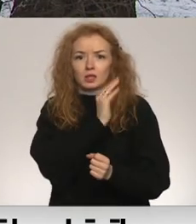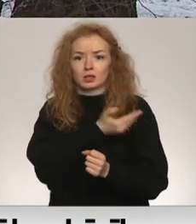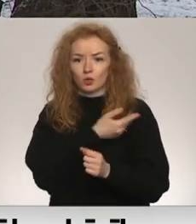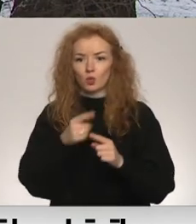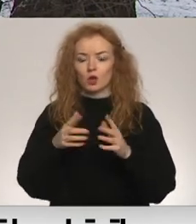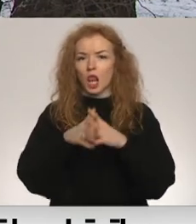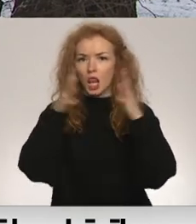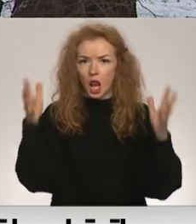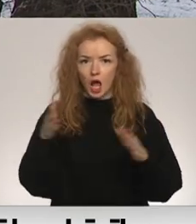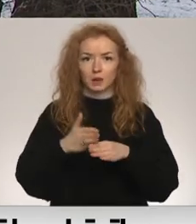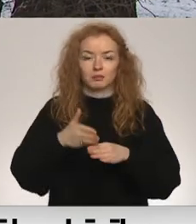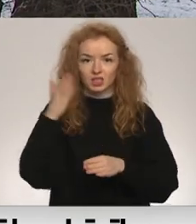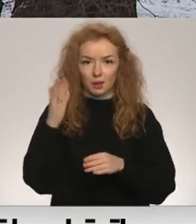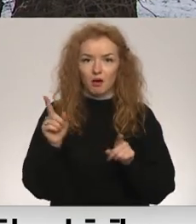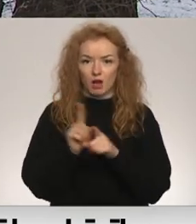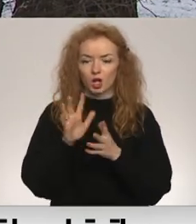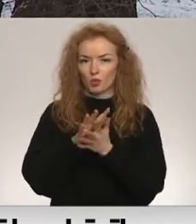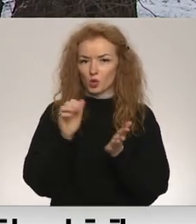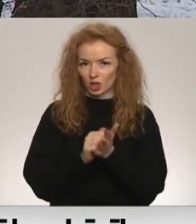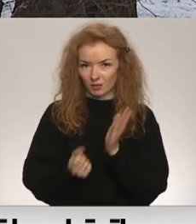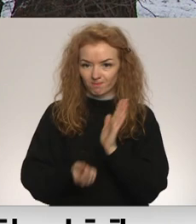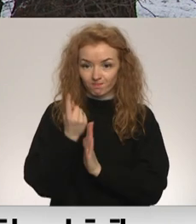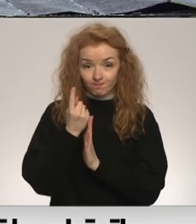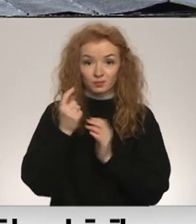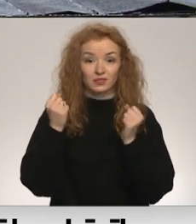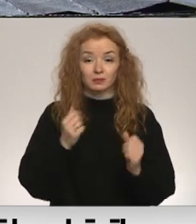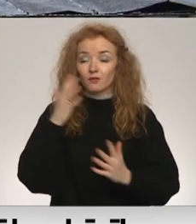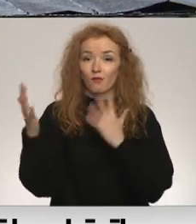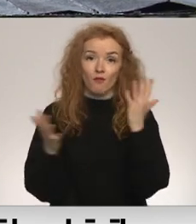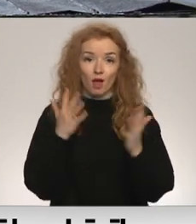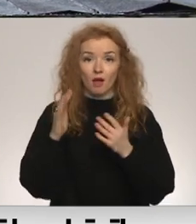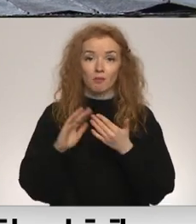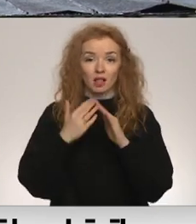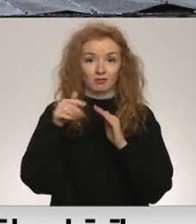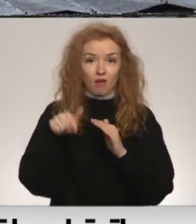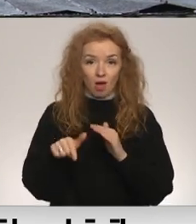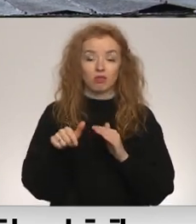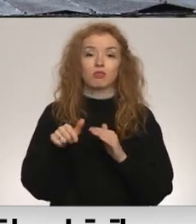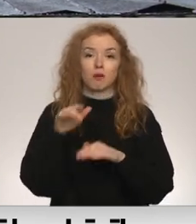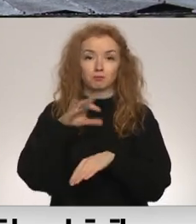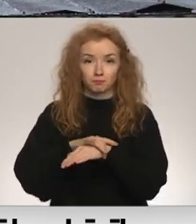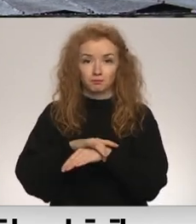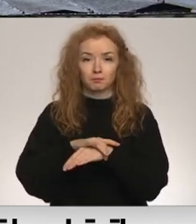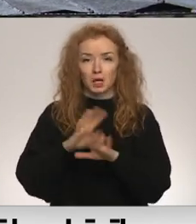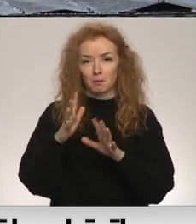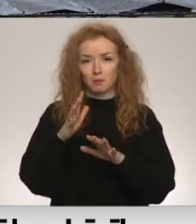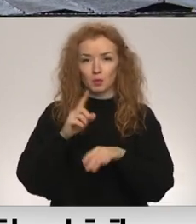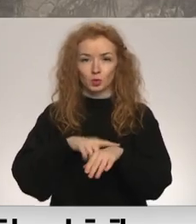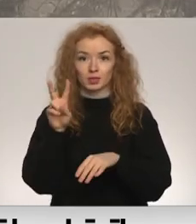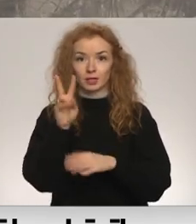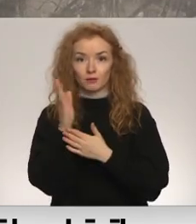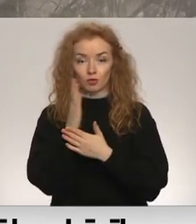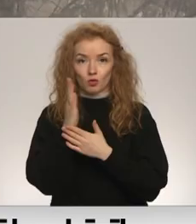ar vien lielāku un bīstamāki kļuva arī postījumi. Stiprākās vēja brāzmas galvaspilsētā tika reģistrētas īsi pirms 14:00,